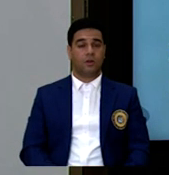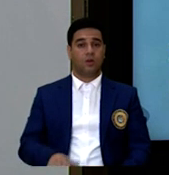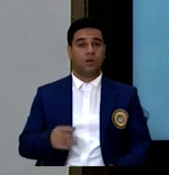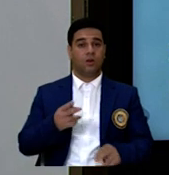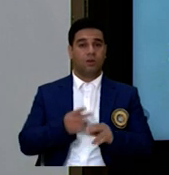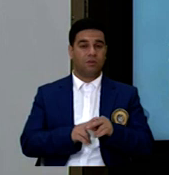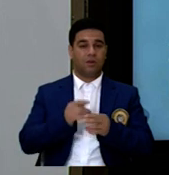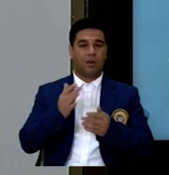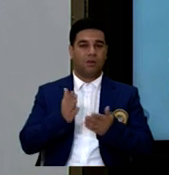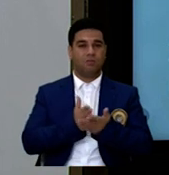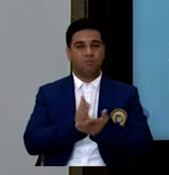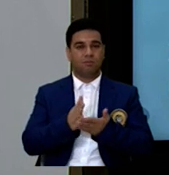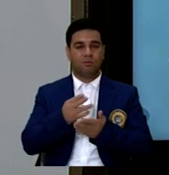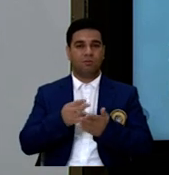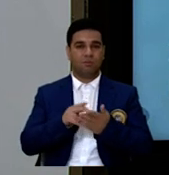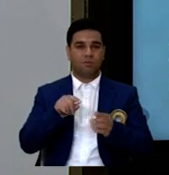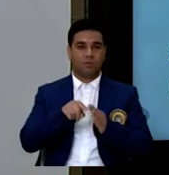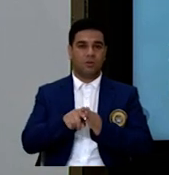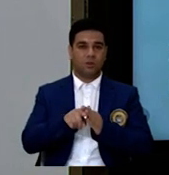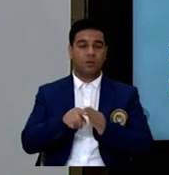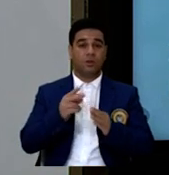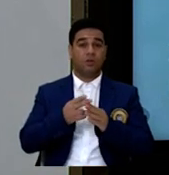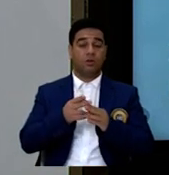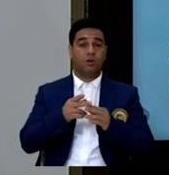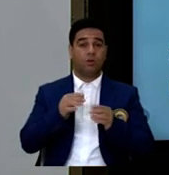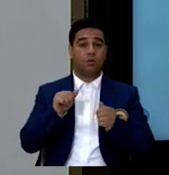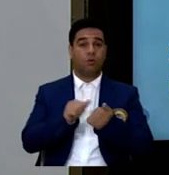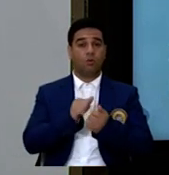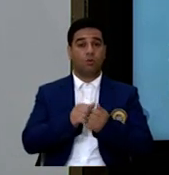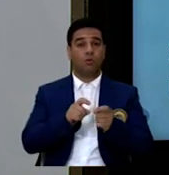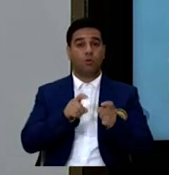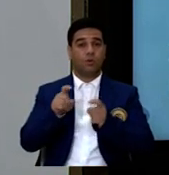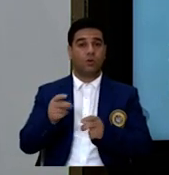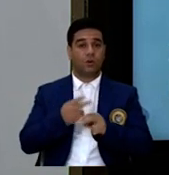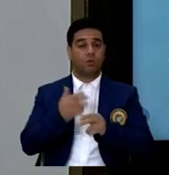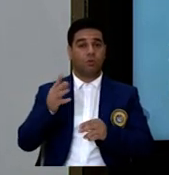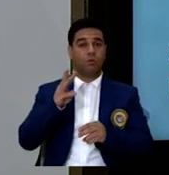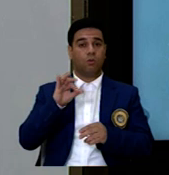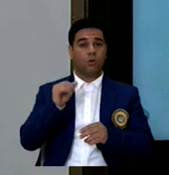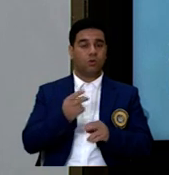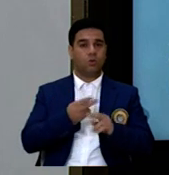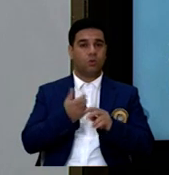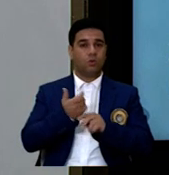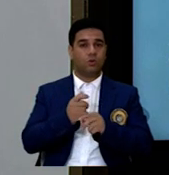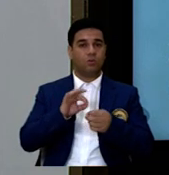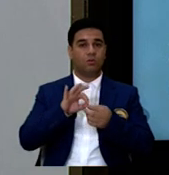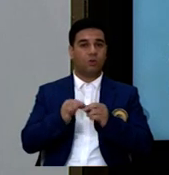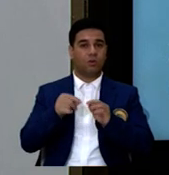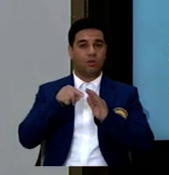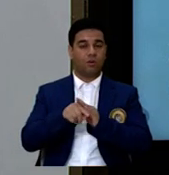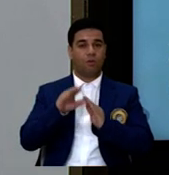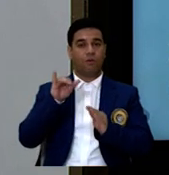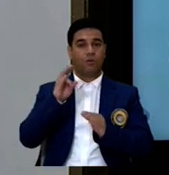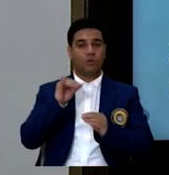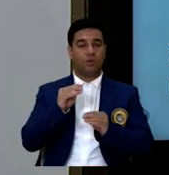Sudrali biruvchilarning quruqlikda yashashga o'tishi munosabati bilan endi ularning miyasining murakkab morfologik va